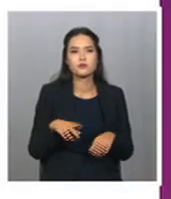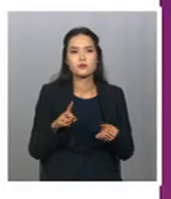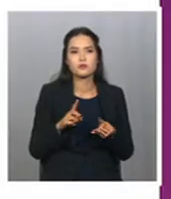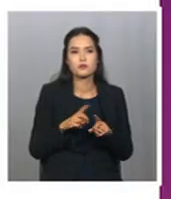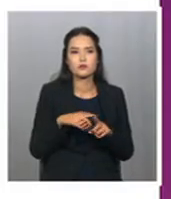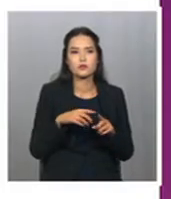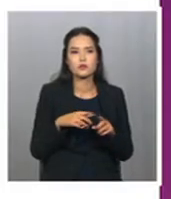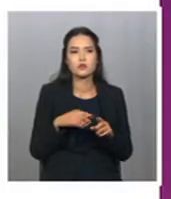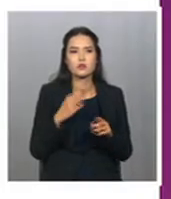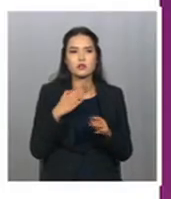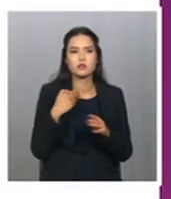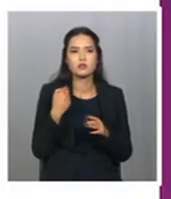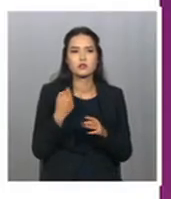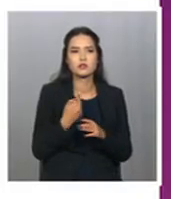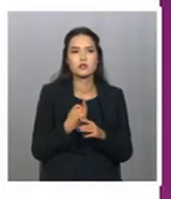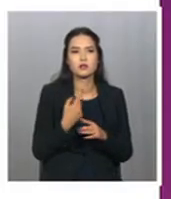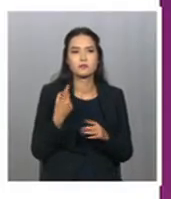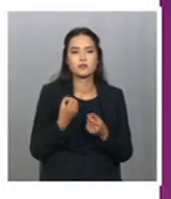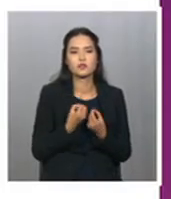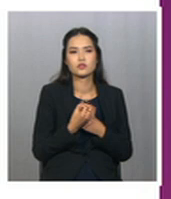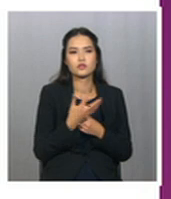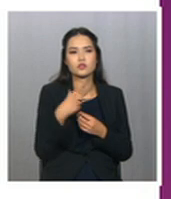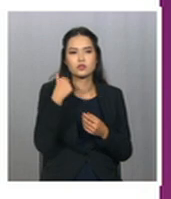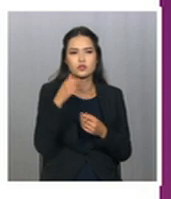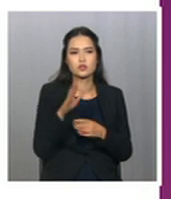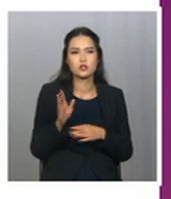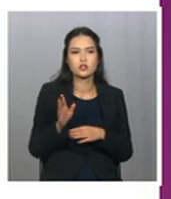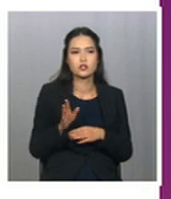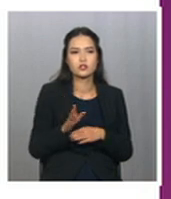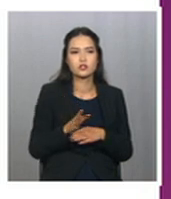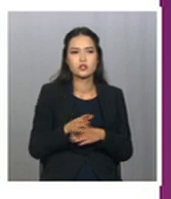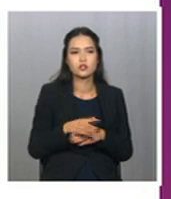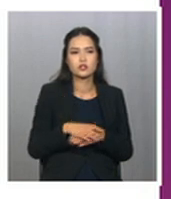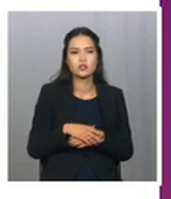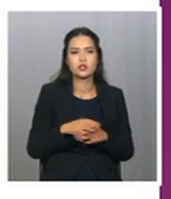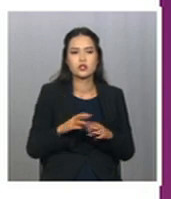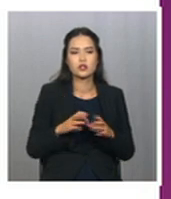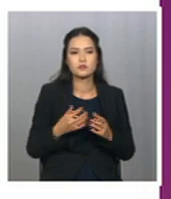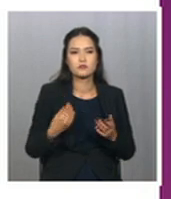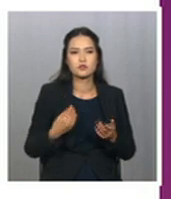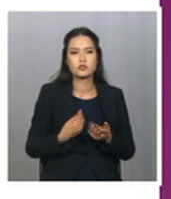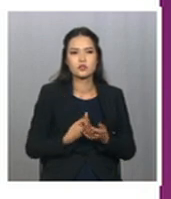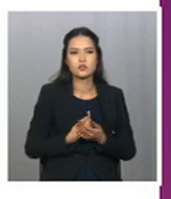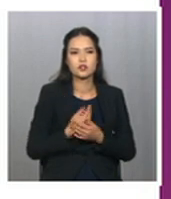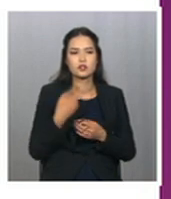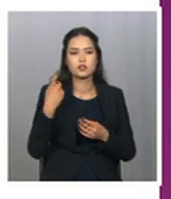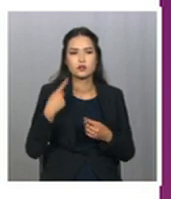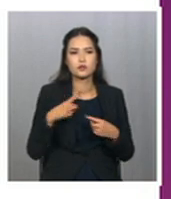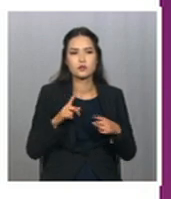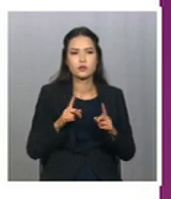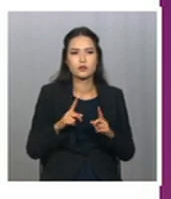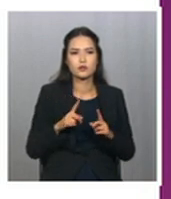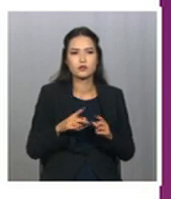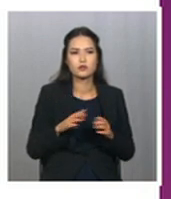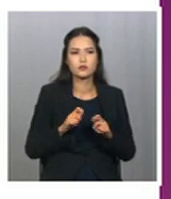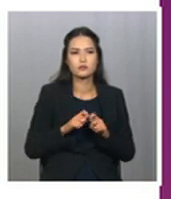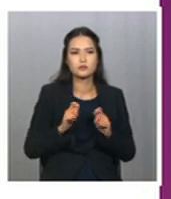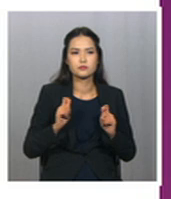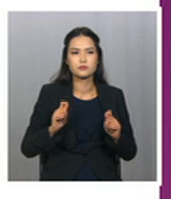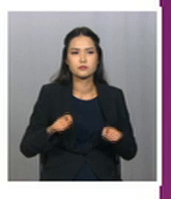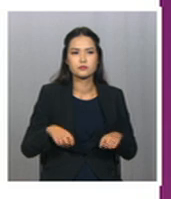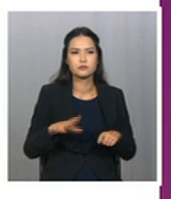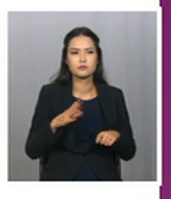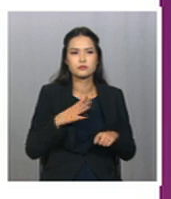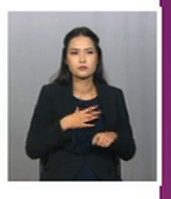азаматты ауылдастары бірнеше жылдан кейін ауылында жаңадан бой көтерген мектептің ашылу салтанатына